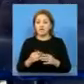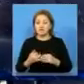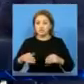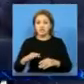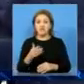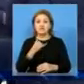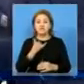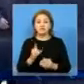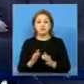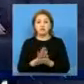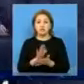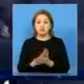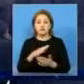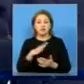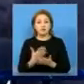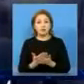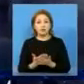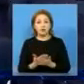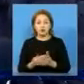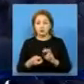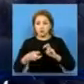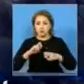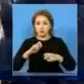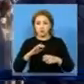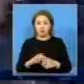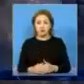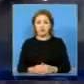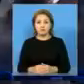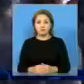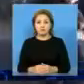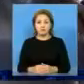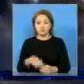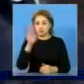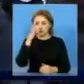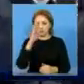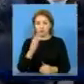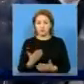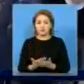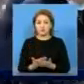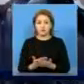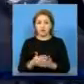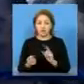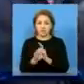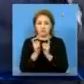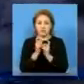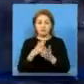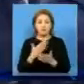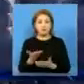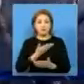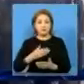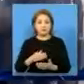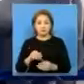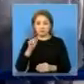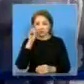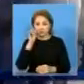ластап бүлдіріп, дүниямызды құртқан, жаусыз, тілсіз жаумен алысқан біздің